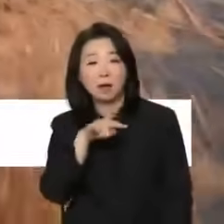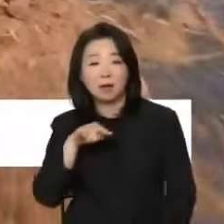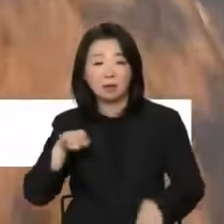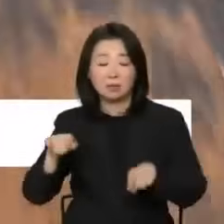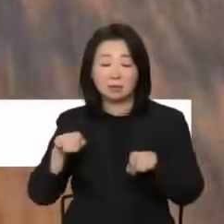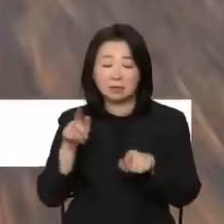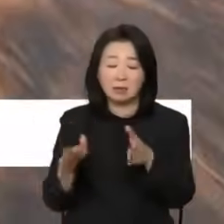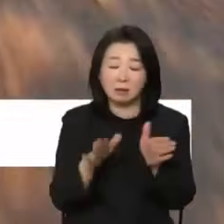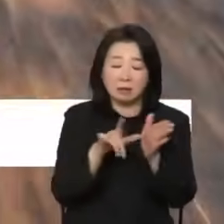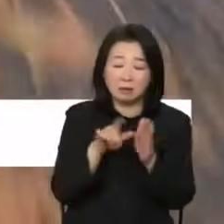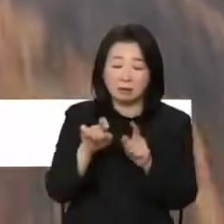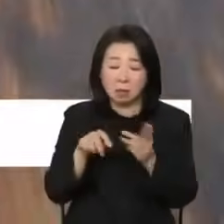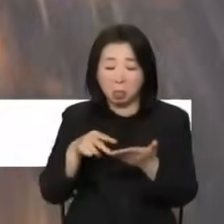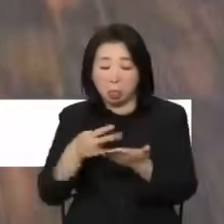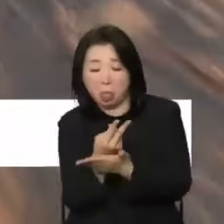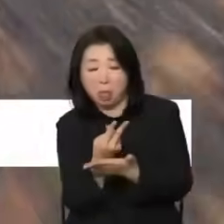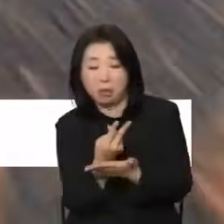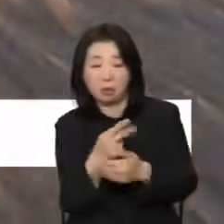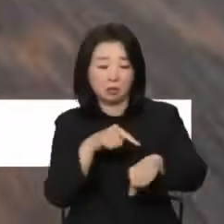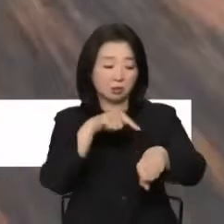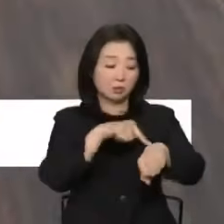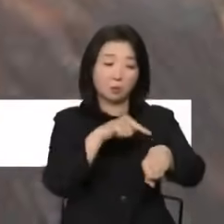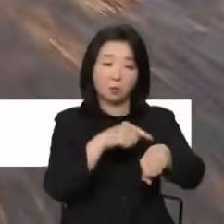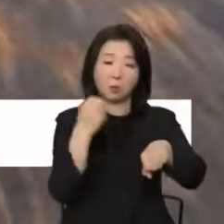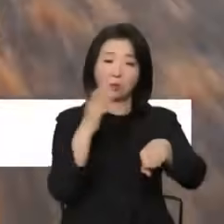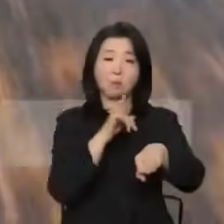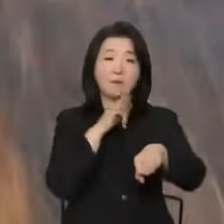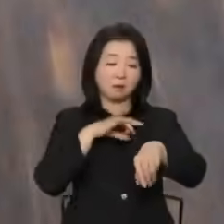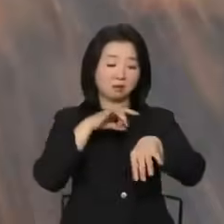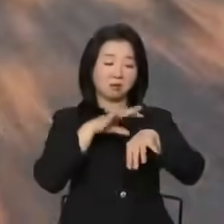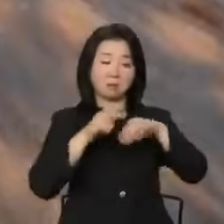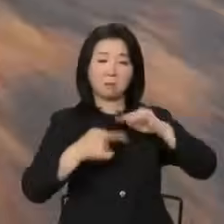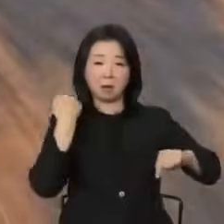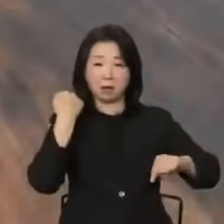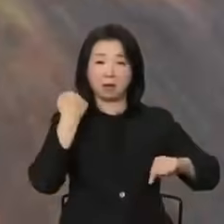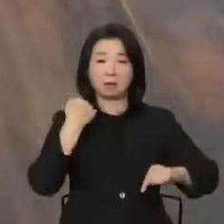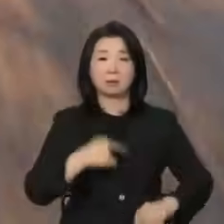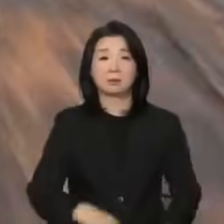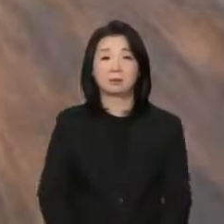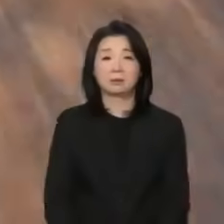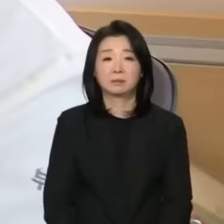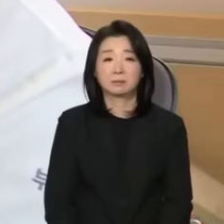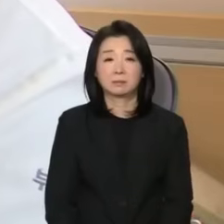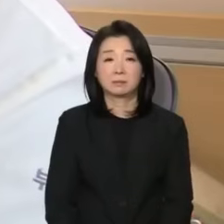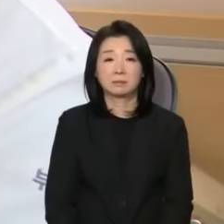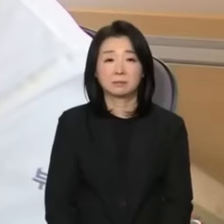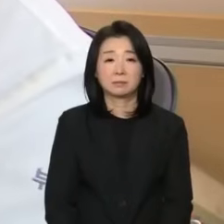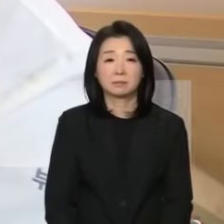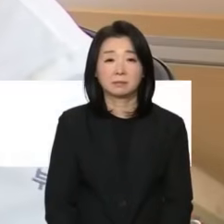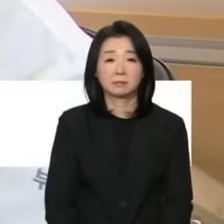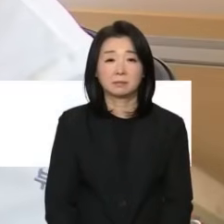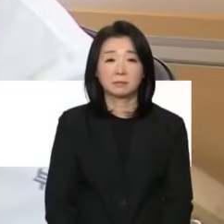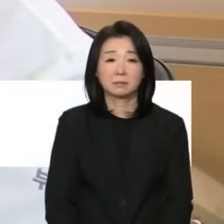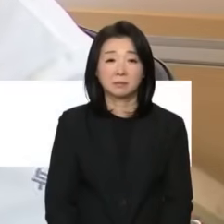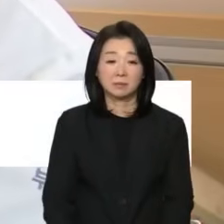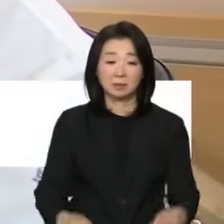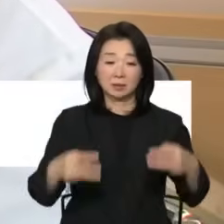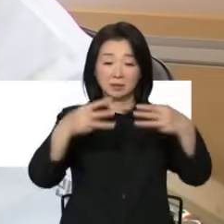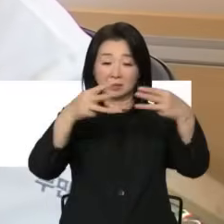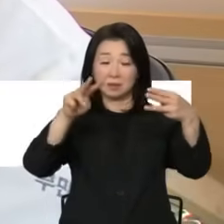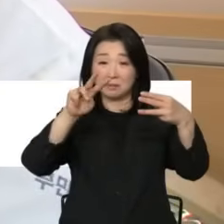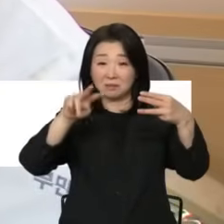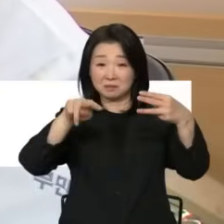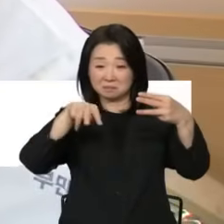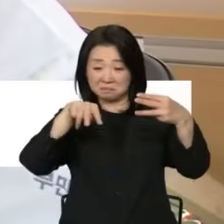살짝 미끄러지기만 해도 손목은 물론 고관절이 부러지는 중상을 입을 수 있습니다. 보통 한 3층에서 낙상을